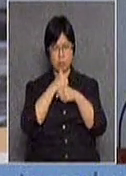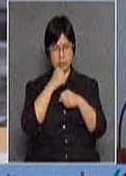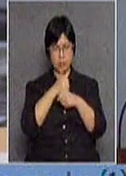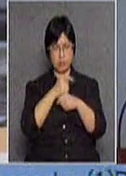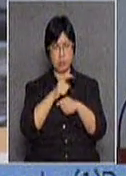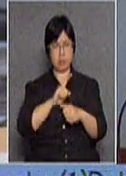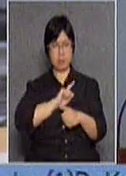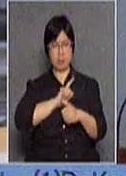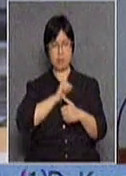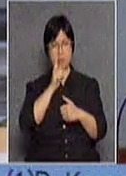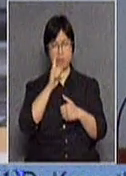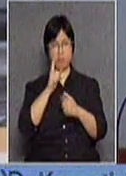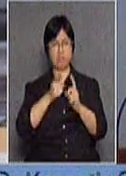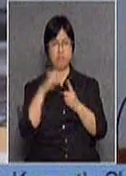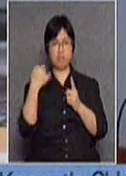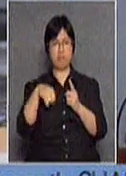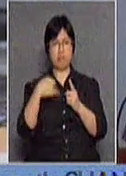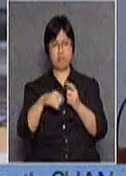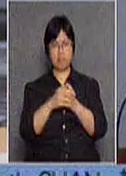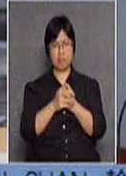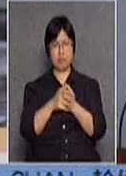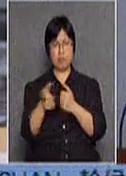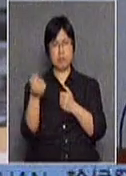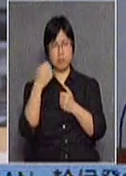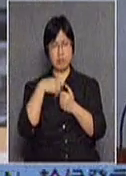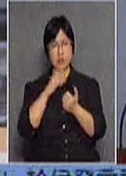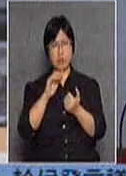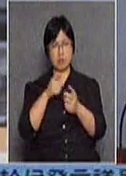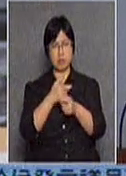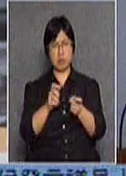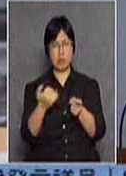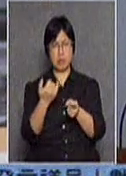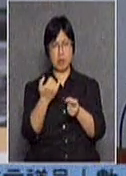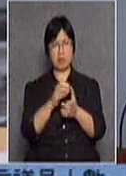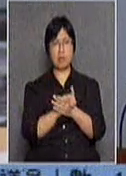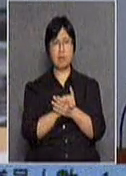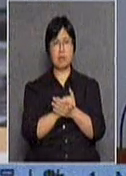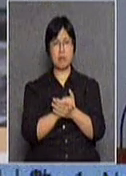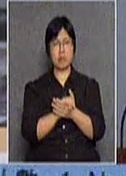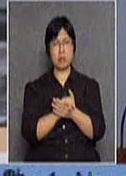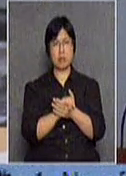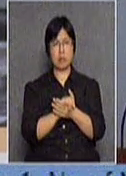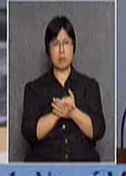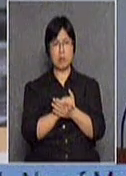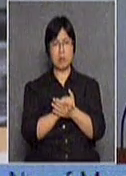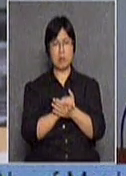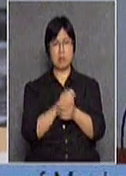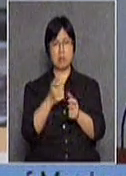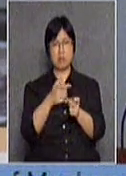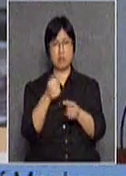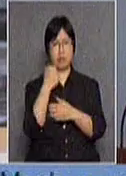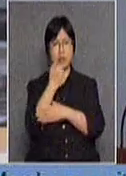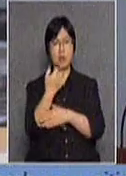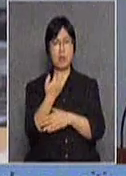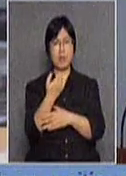係自己嘅喎，嗱，主席，你話俾唔應該俾人工佢先？我主席係咪反對立係咪咁嘅意思啊？